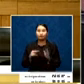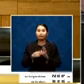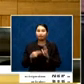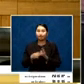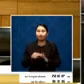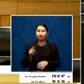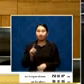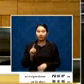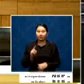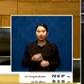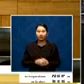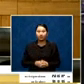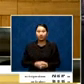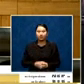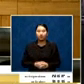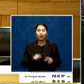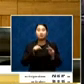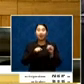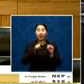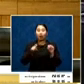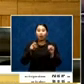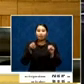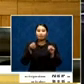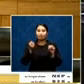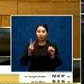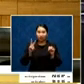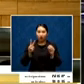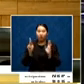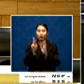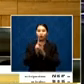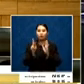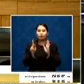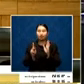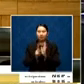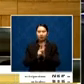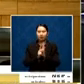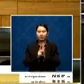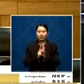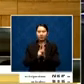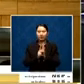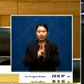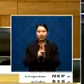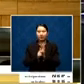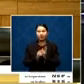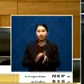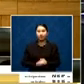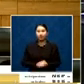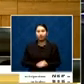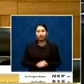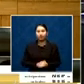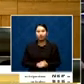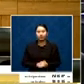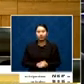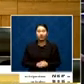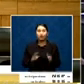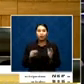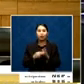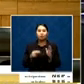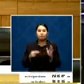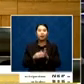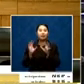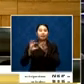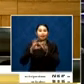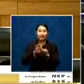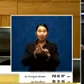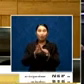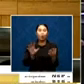วทีสภาแล้วมันไม่ได้ปวดอะไรกันเนี่ยนะมันก็จะทำให้คนเข้าใจมากขึ้นเข้าใจมุมก้าวไกลมากขึ้นว่าประเด็นหนึ่งสองที่